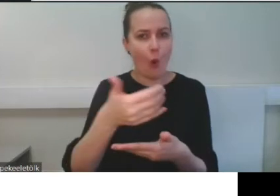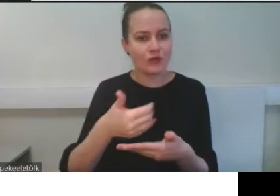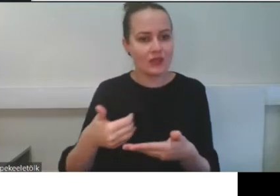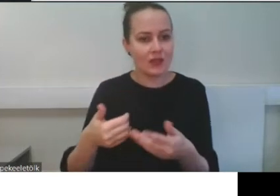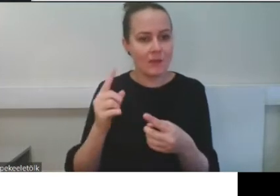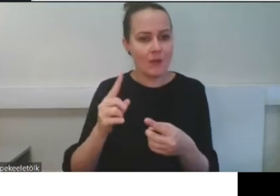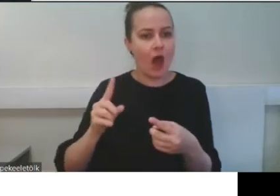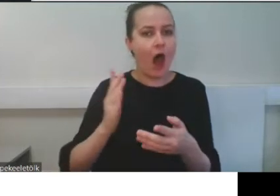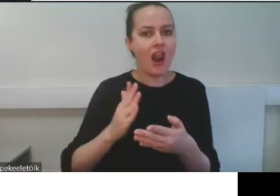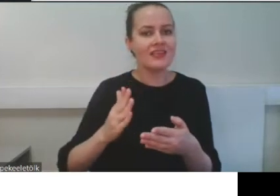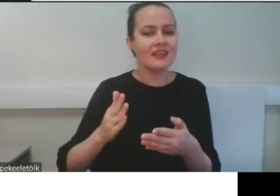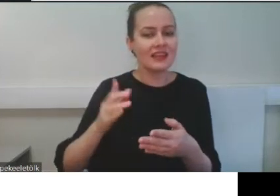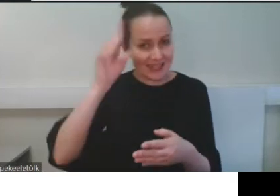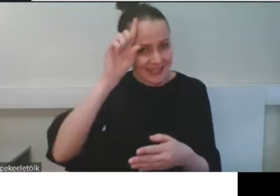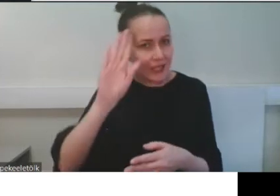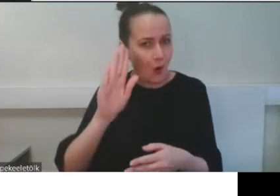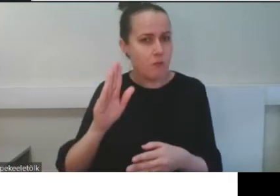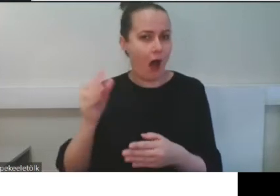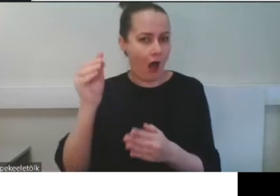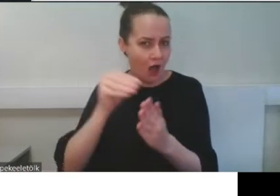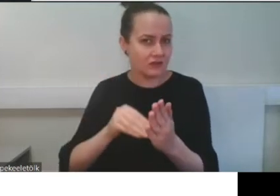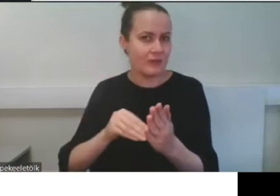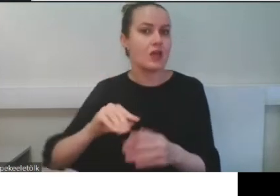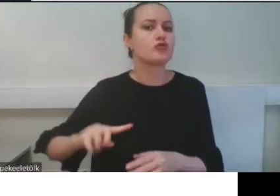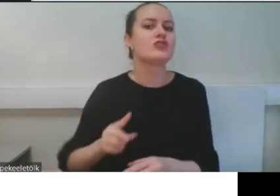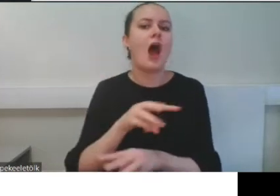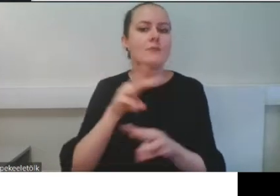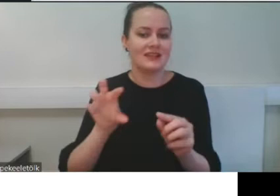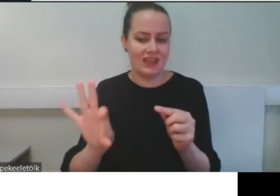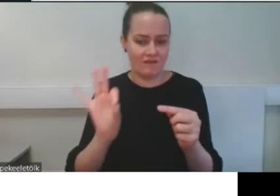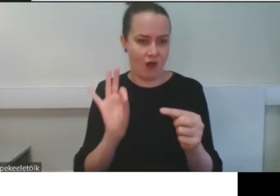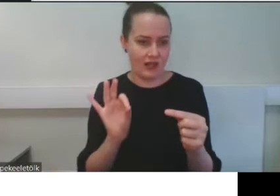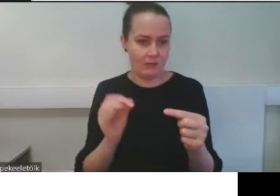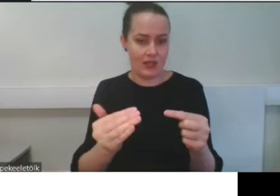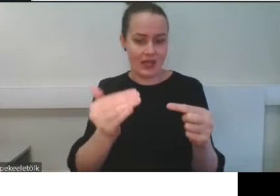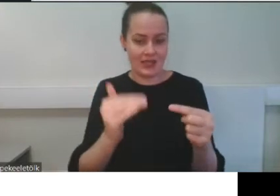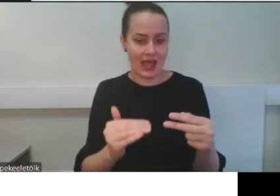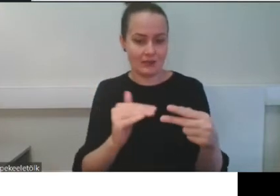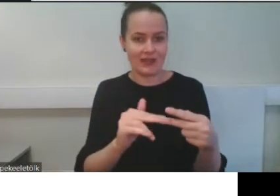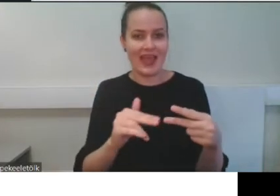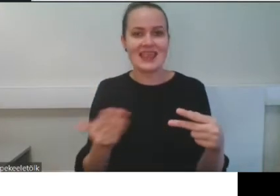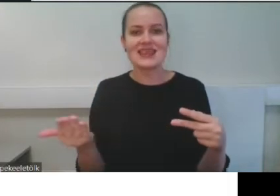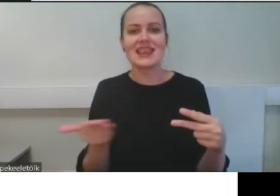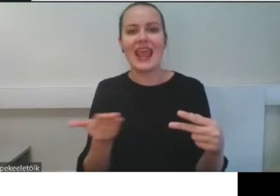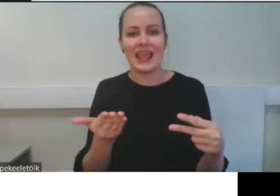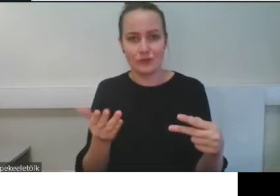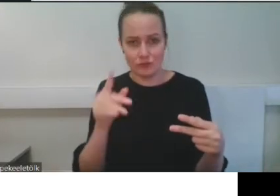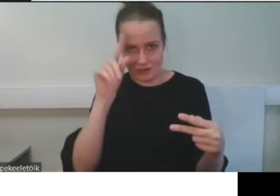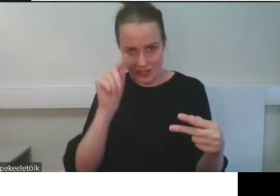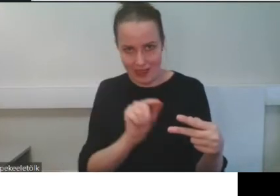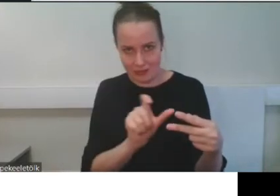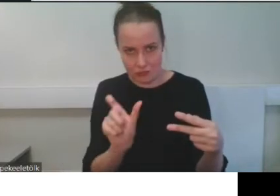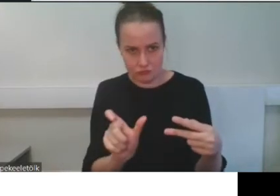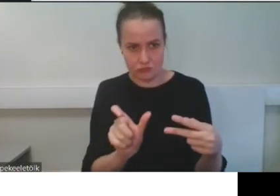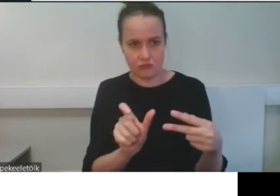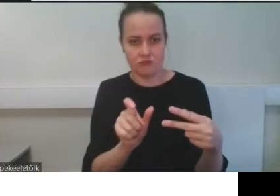kaks keskkonda , S-veeb ja H-veeb , kus meie ise Sotsiaalministeeriumi analüüsi ja statistika